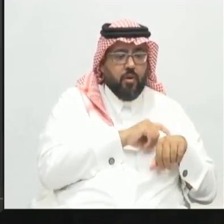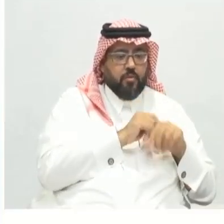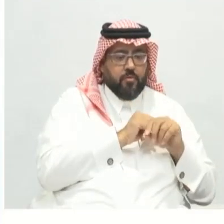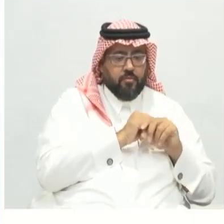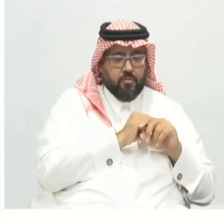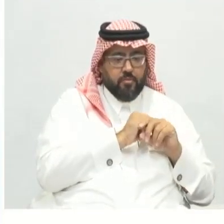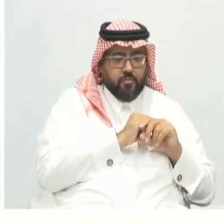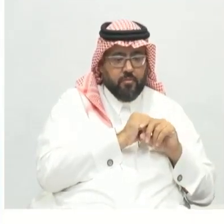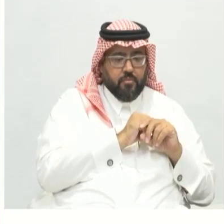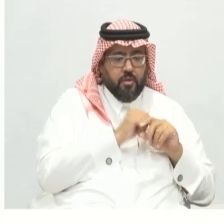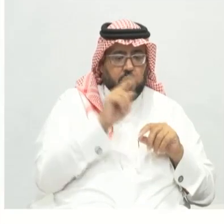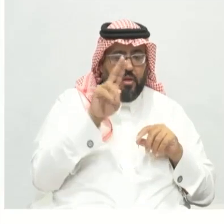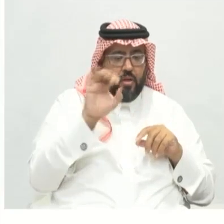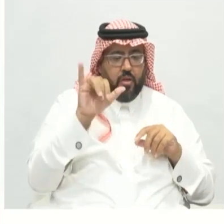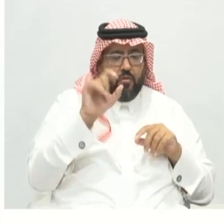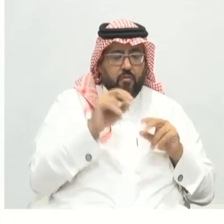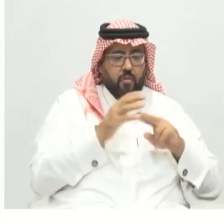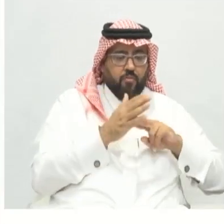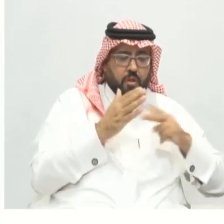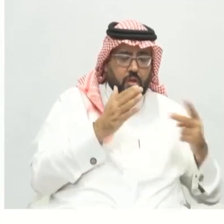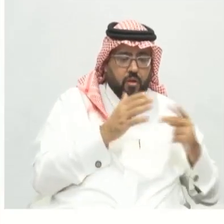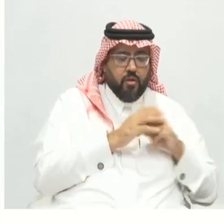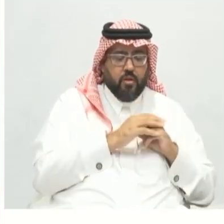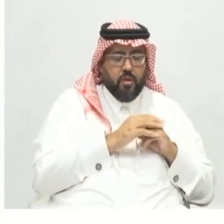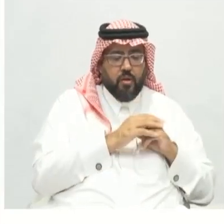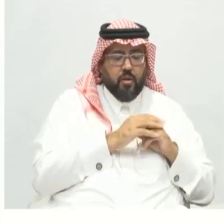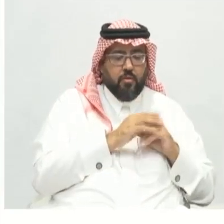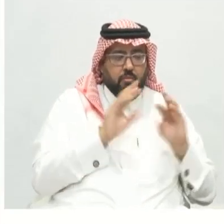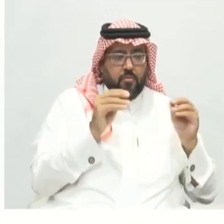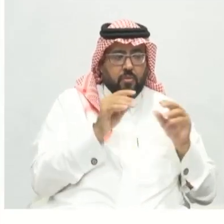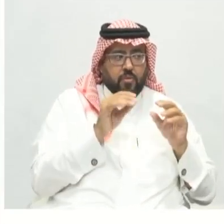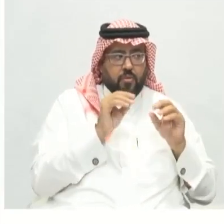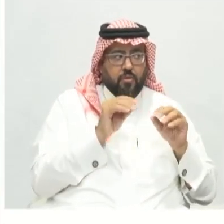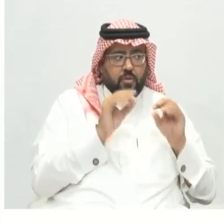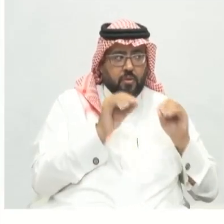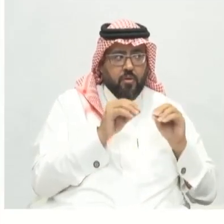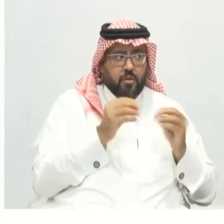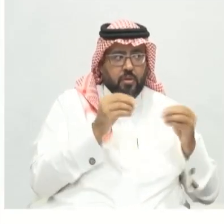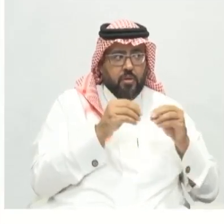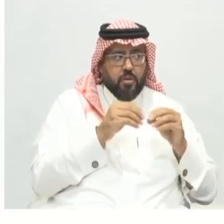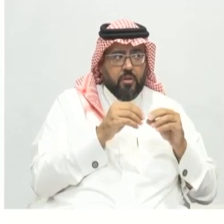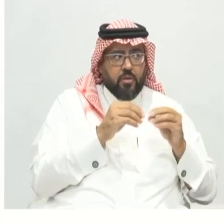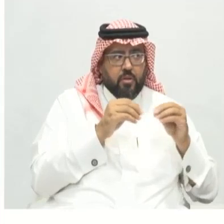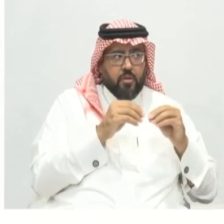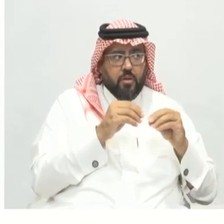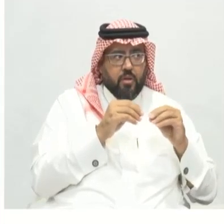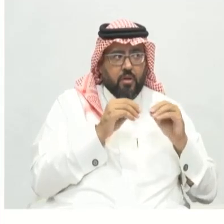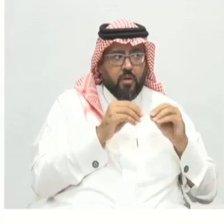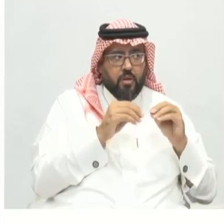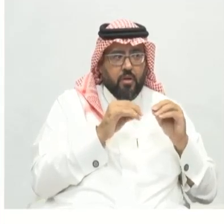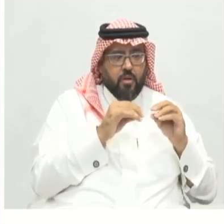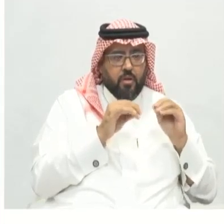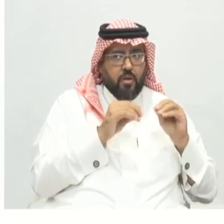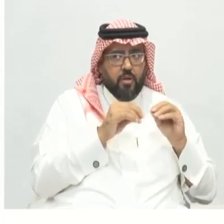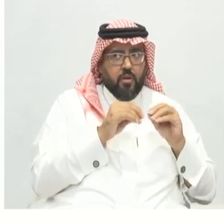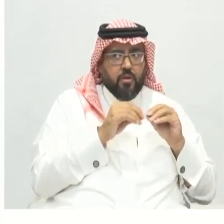والوقت التكيف مع المتغيرات لكل مشروع تطر عليه الكثير من المتغيرات يجب التغلب